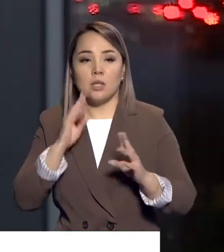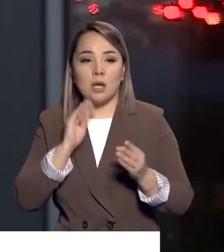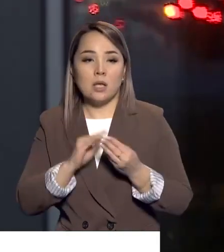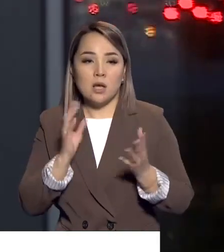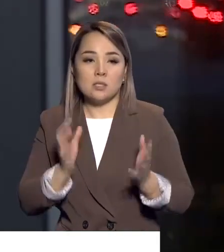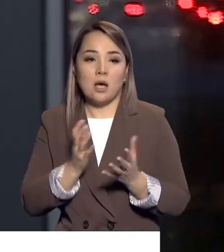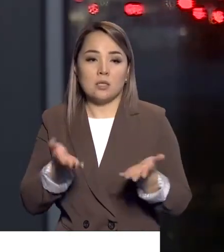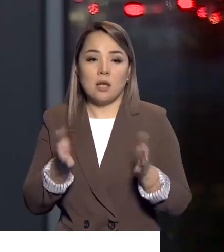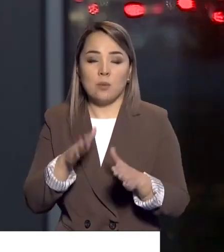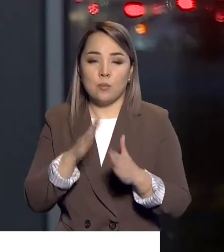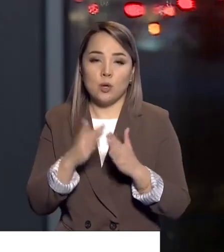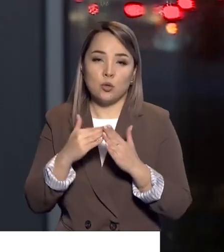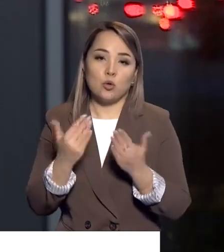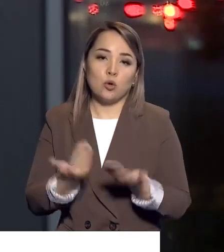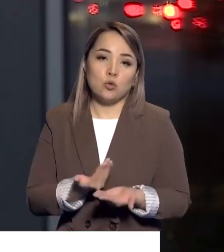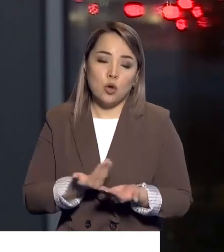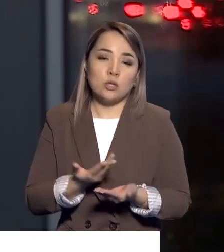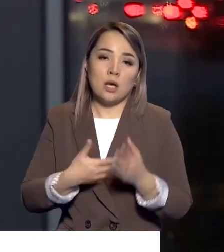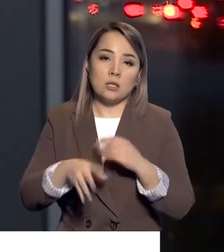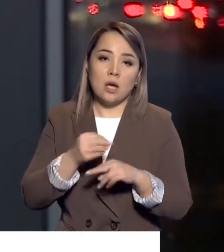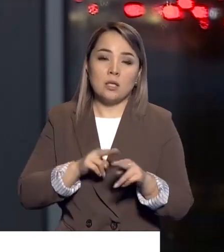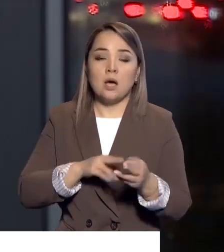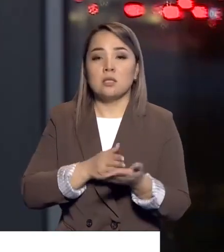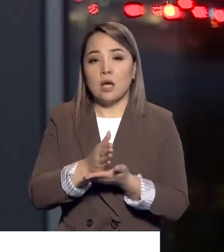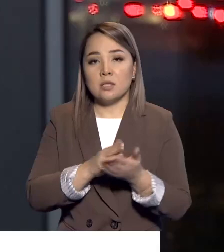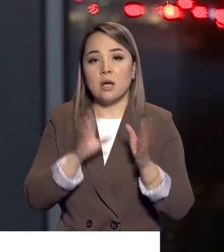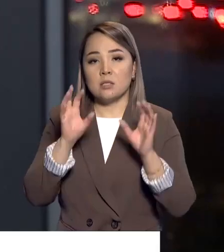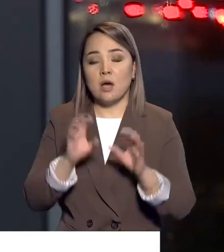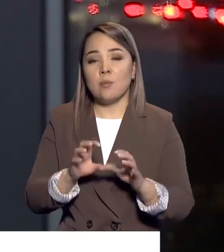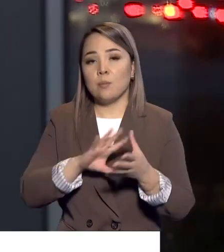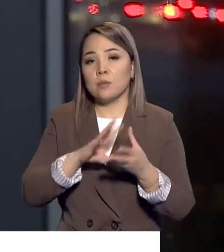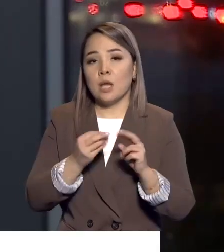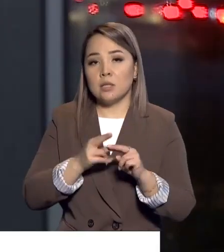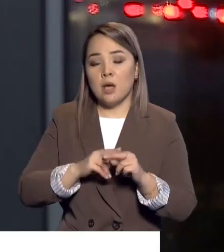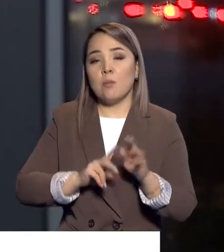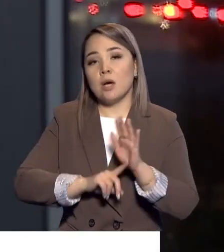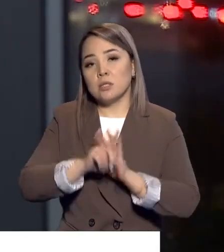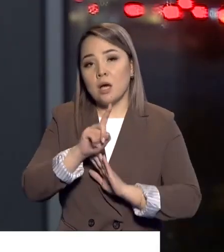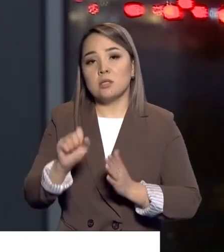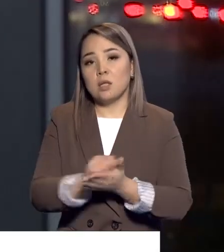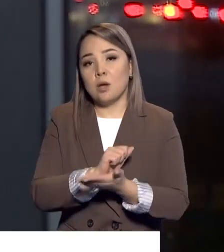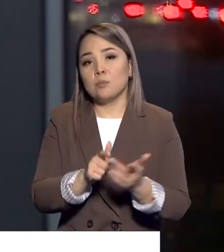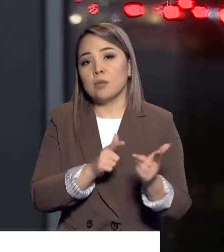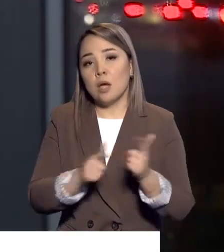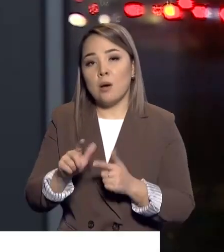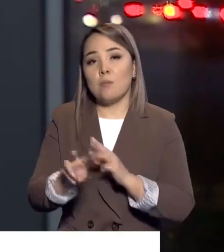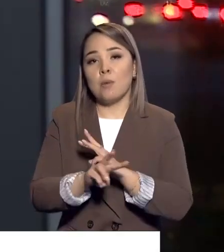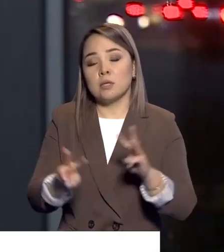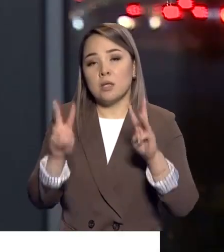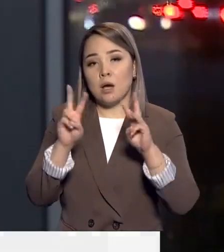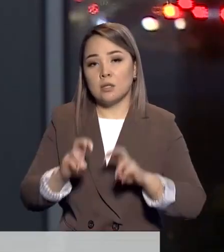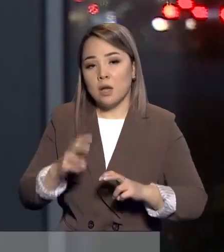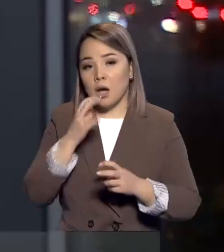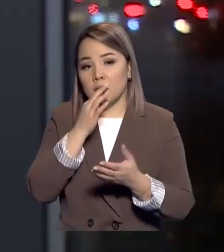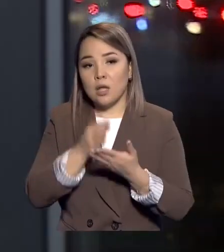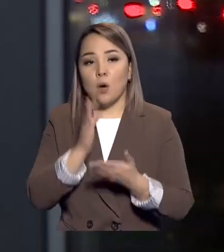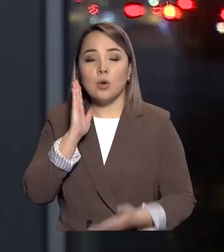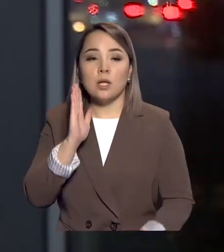сақтайды. Жалпы тұрғын үй саясатын дамыту жөніндегі заңда біраз бастамалар бар. Әзірге құжат мәжілістің қарауында